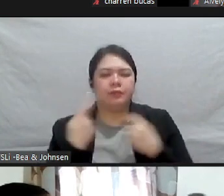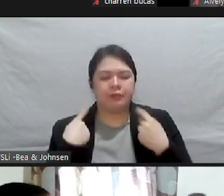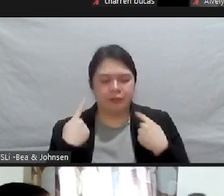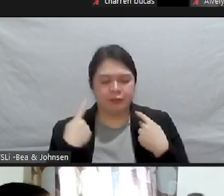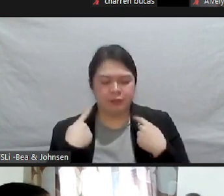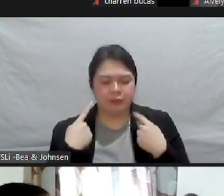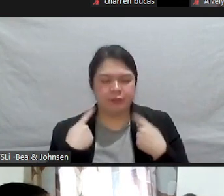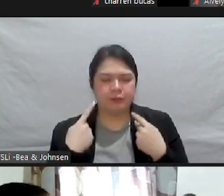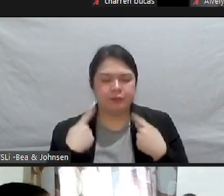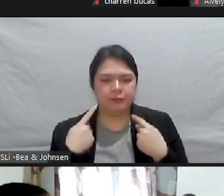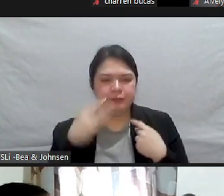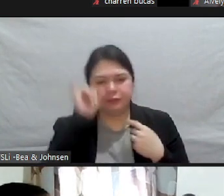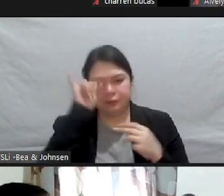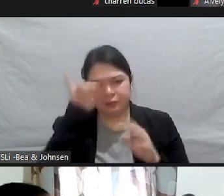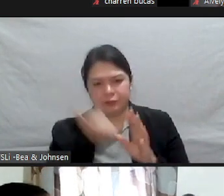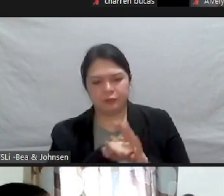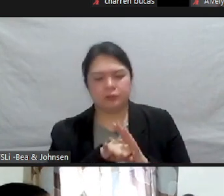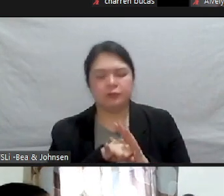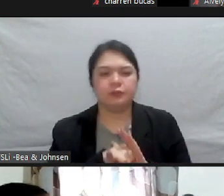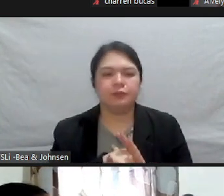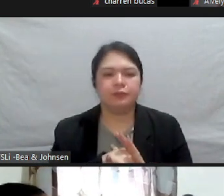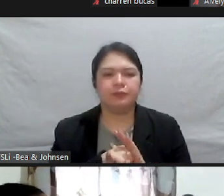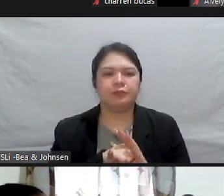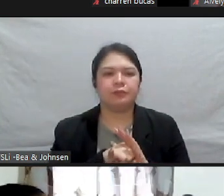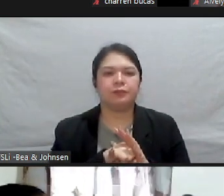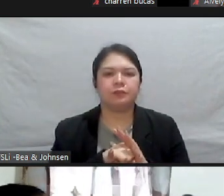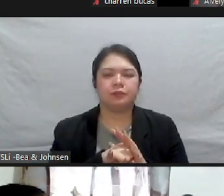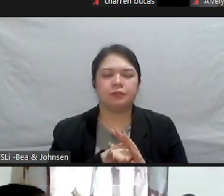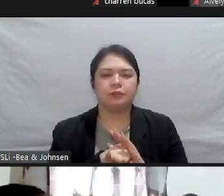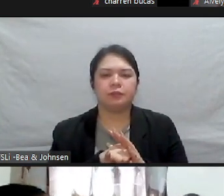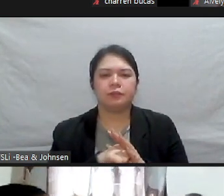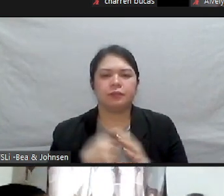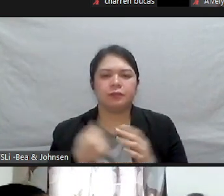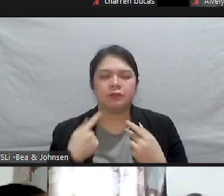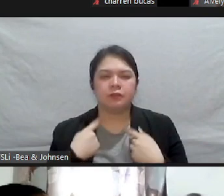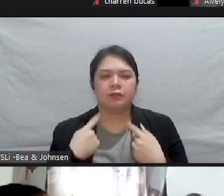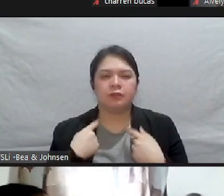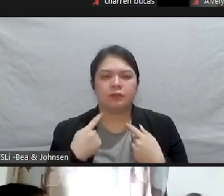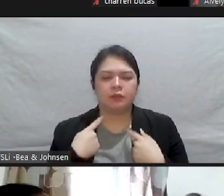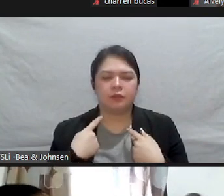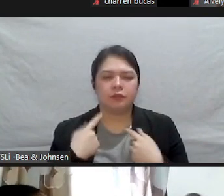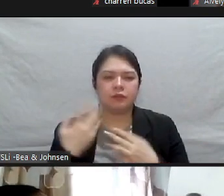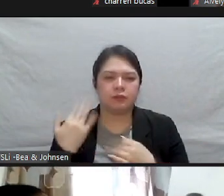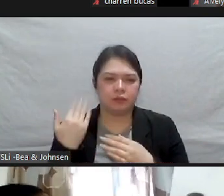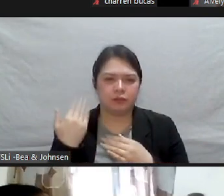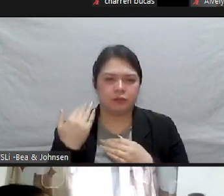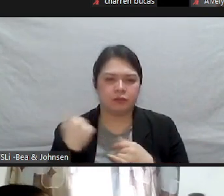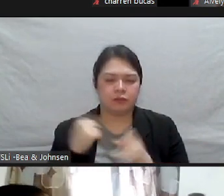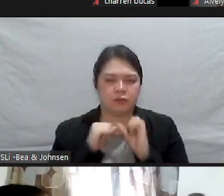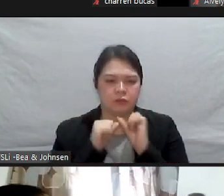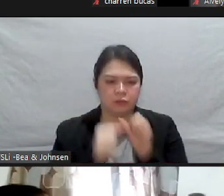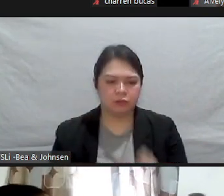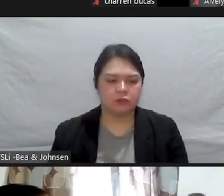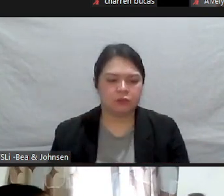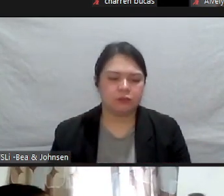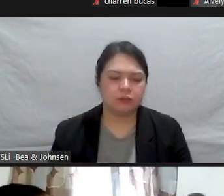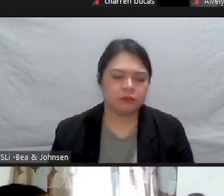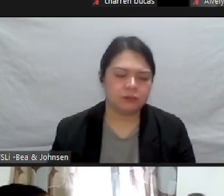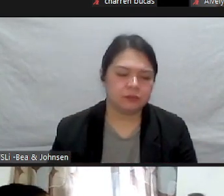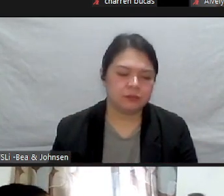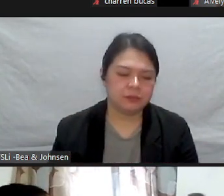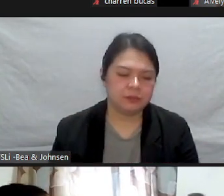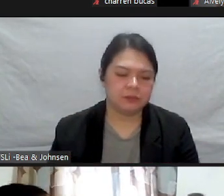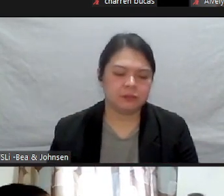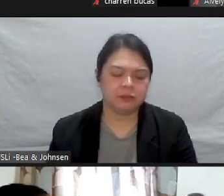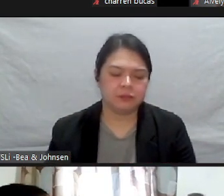Na-affirm yung identity ng mga teachers, yung mga IT. Ano? So, sana po ay magpatuloy ito. Yun lang po, ma'am.